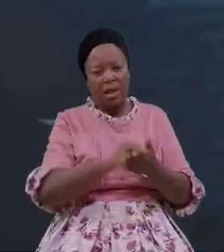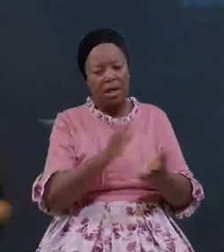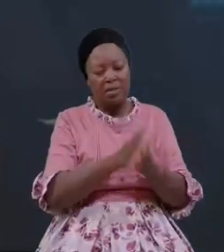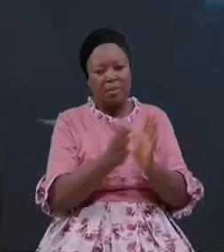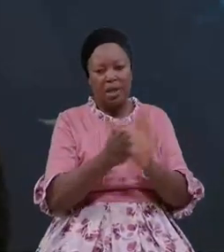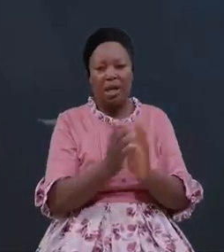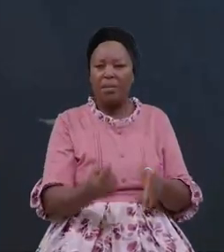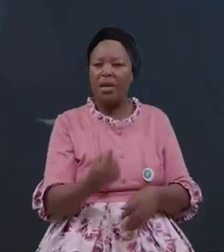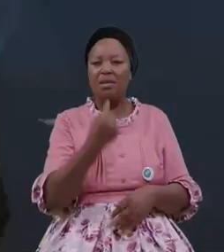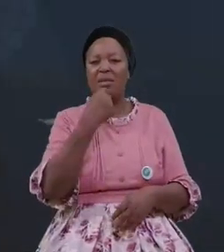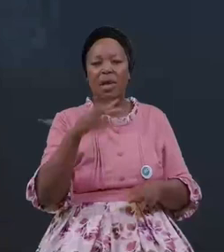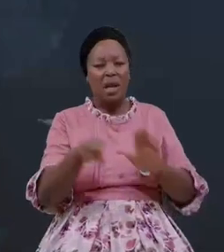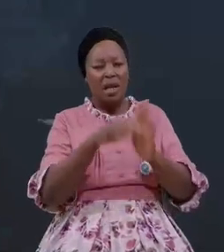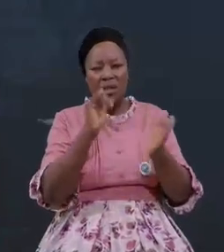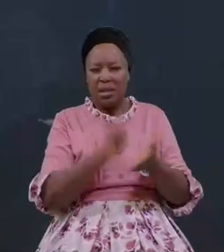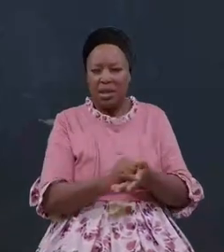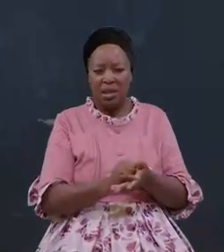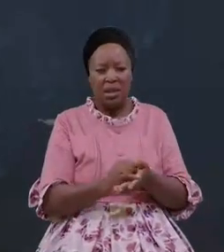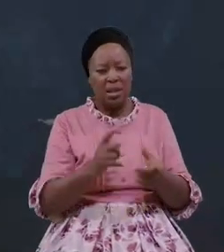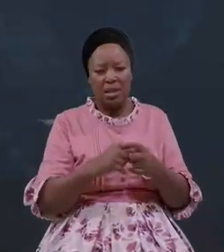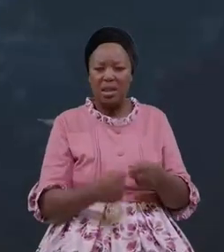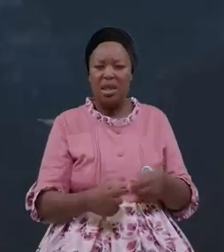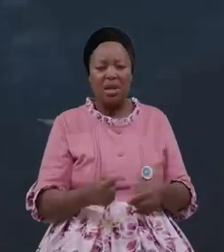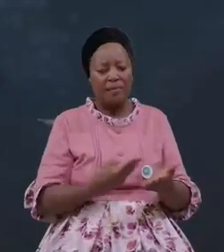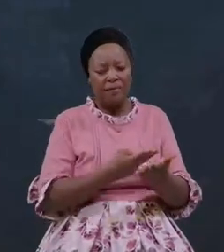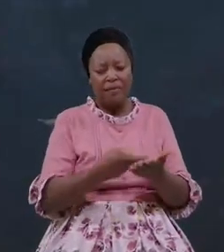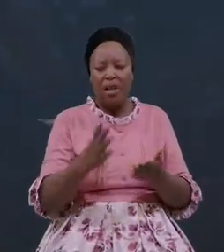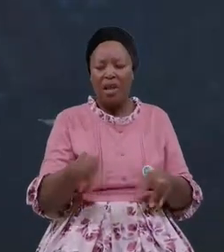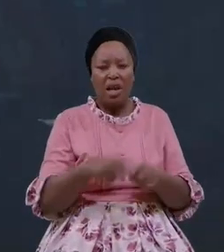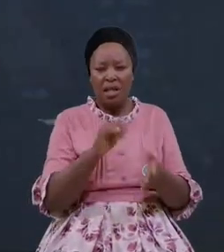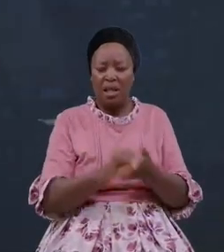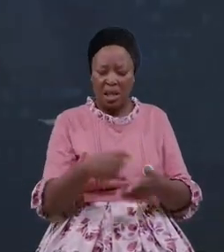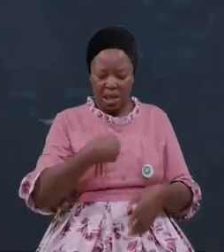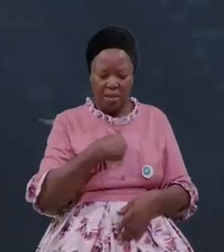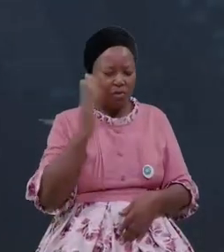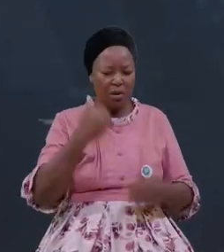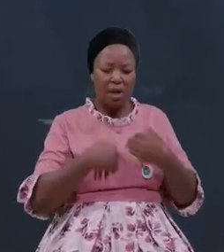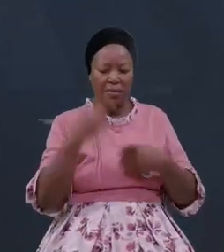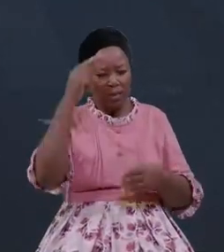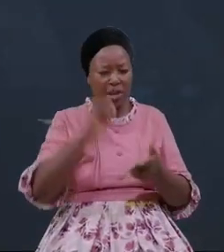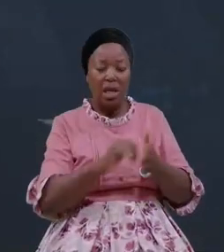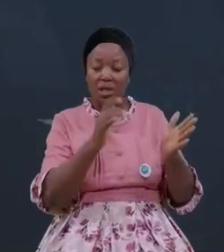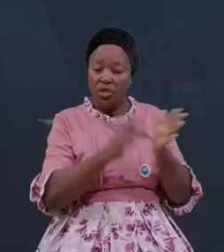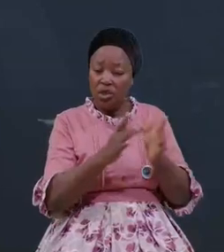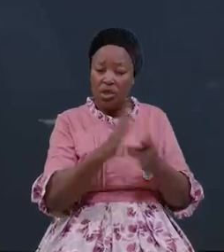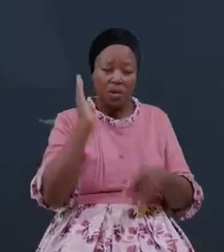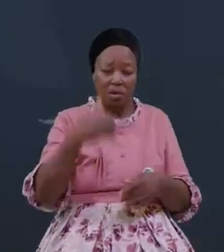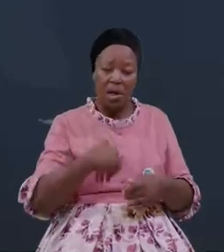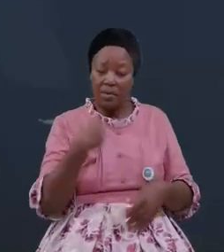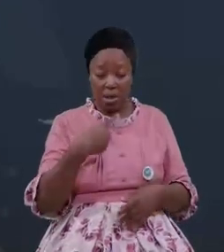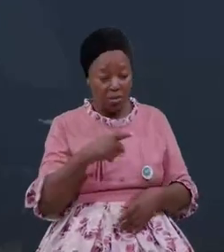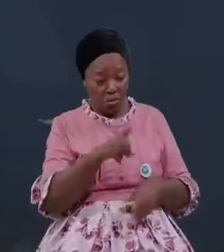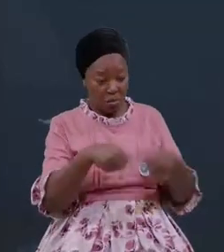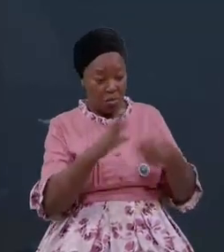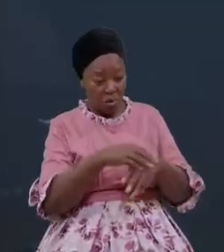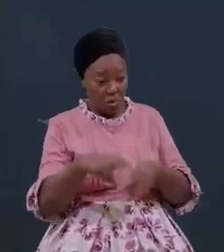une déception un découragement pour les autres on j'aurait penser que Jésus dirait et tu vas ton